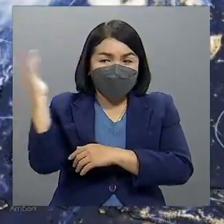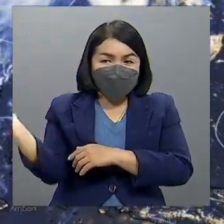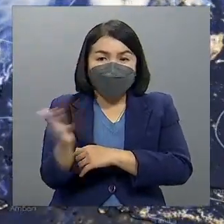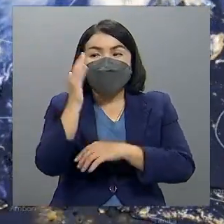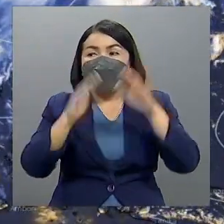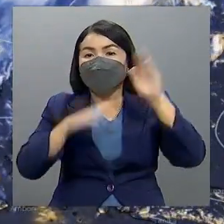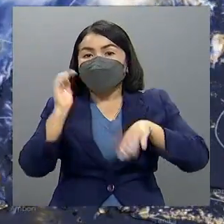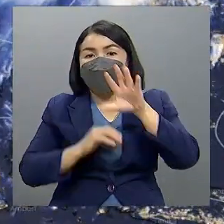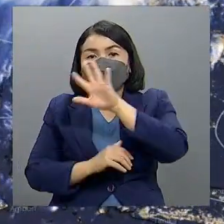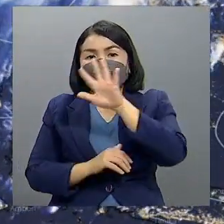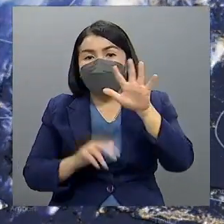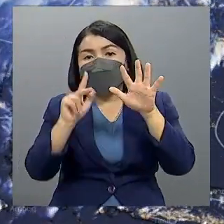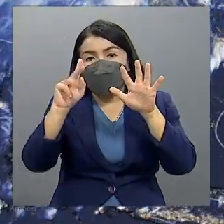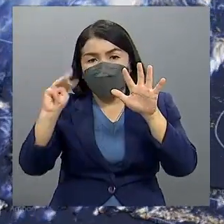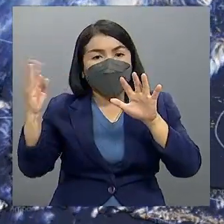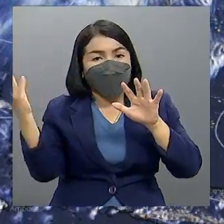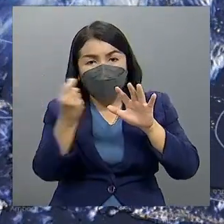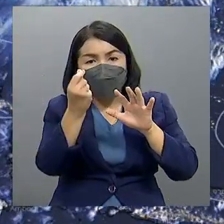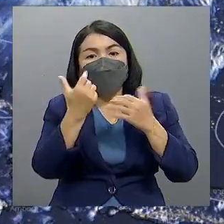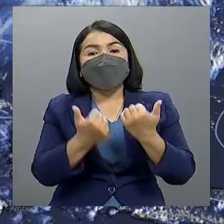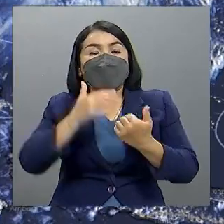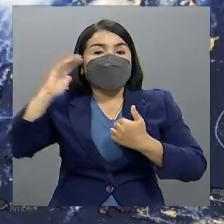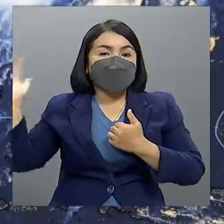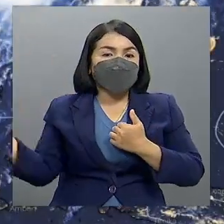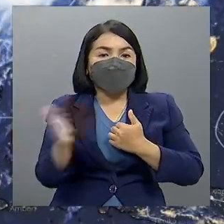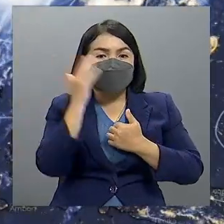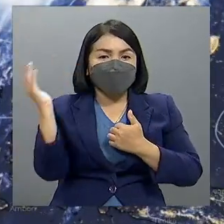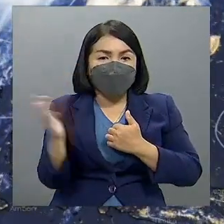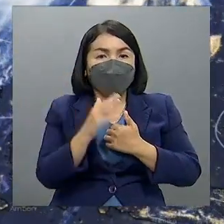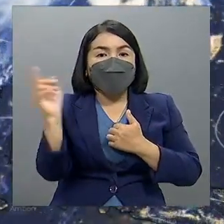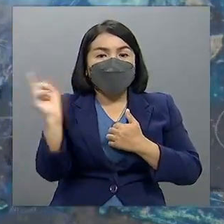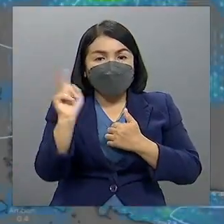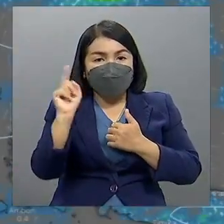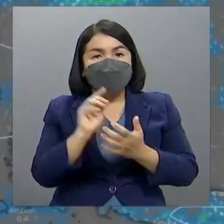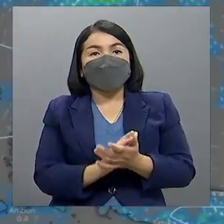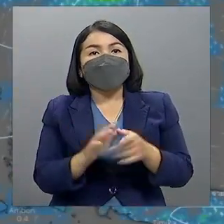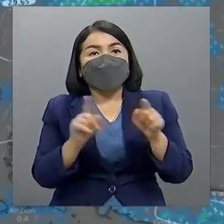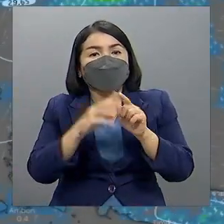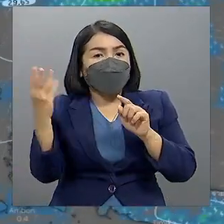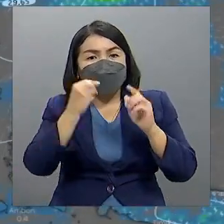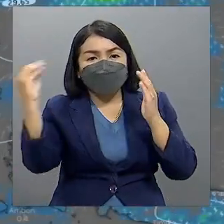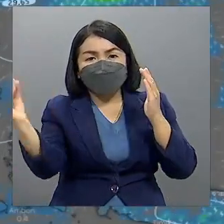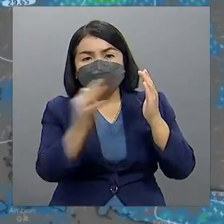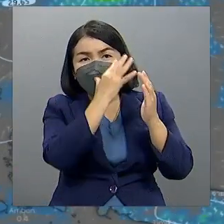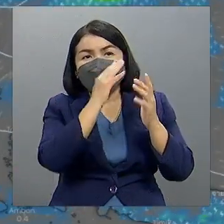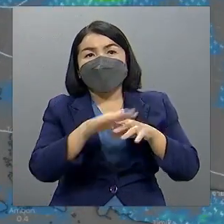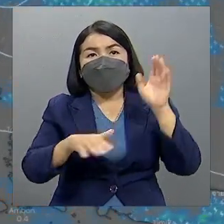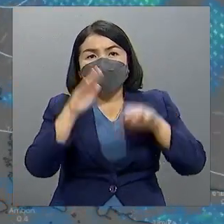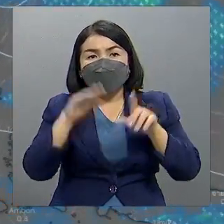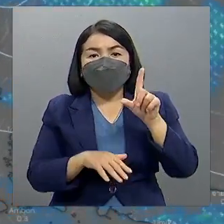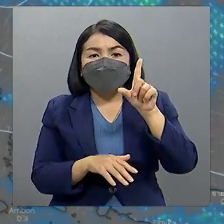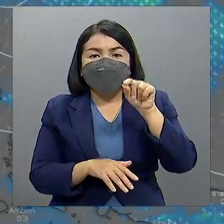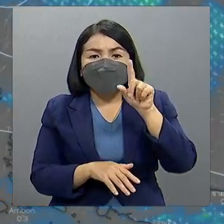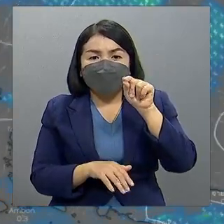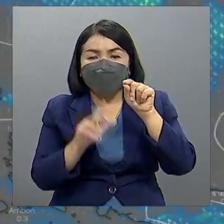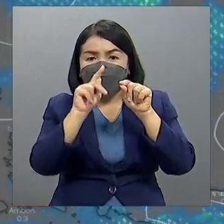กิโลเมตรโดยพายุลูกนี้เคลื่อนตัวทางทิศตะวันตกเฉียงใต้ด้วยความเร็วประมาณ20กิโลเมตรต่อชั่วโมงคาดว่า